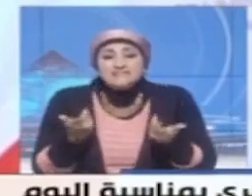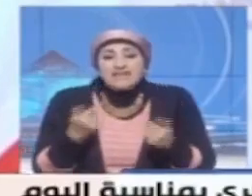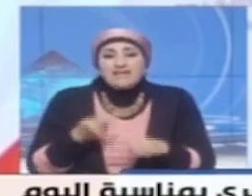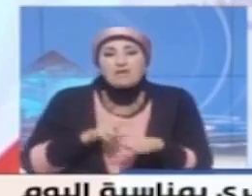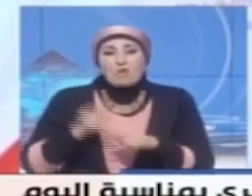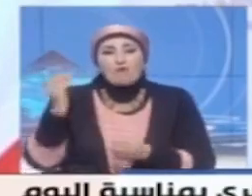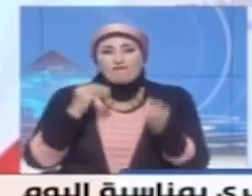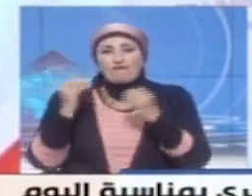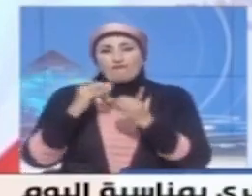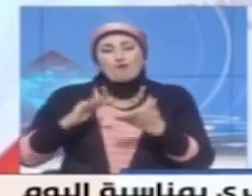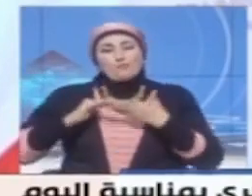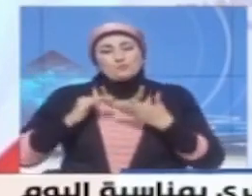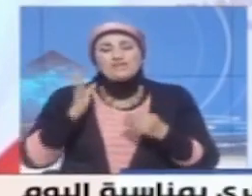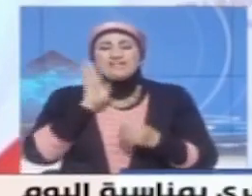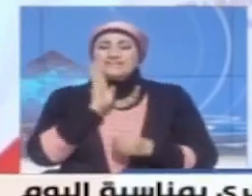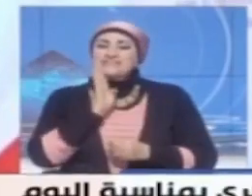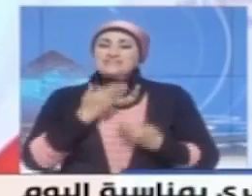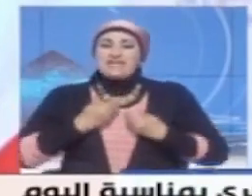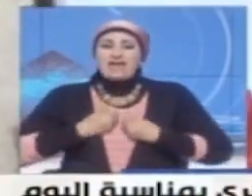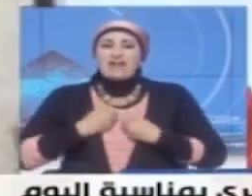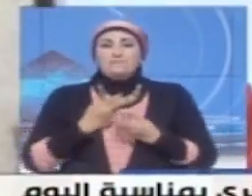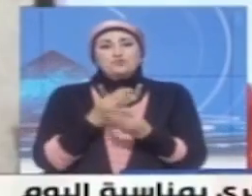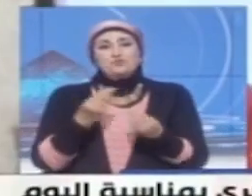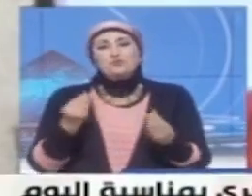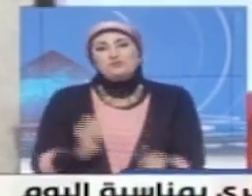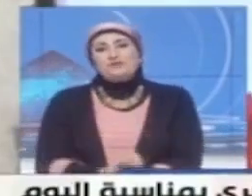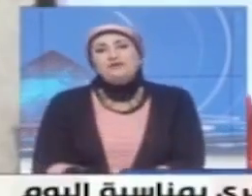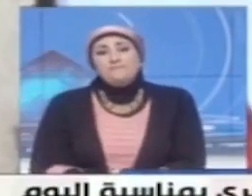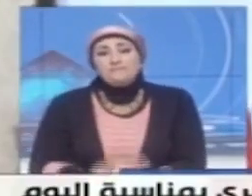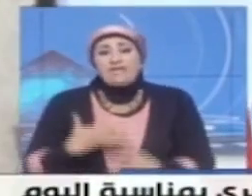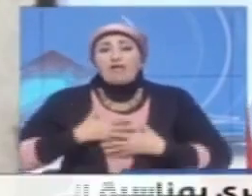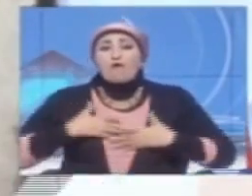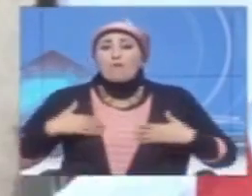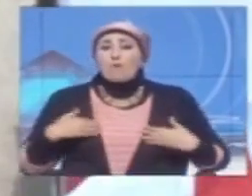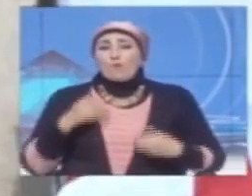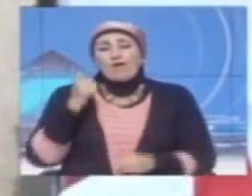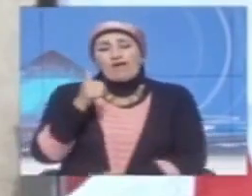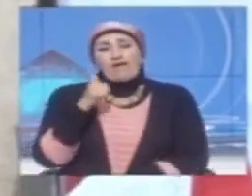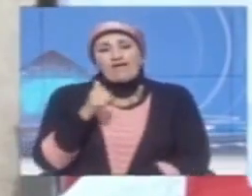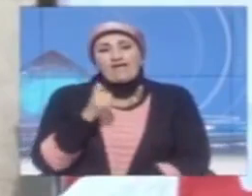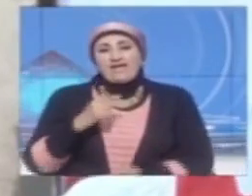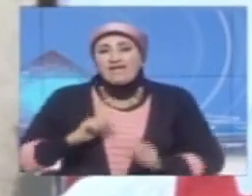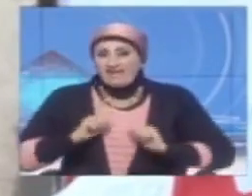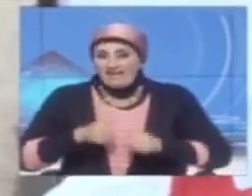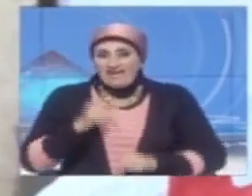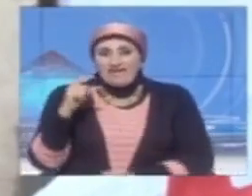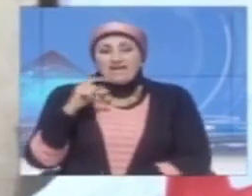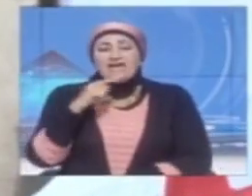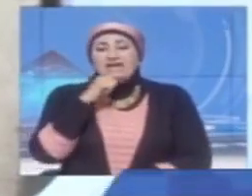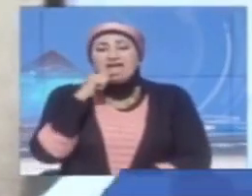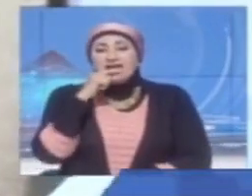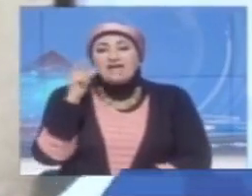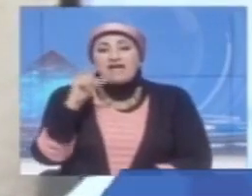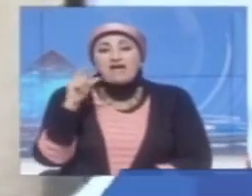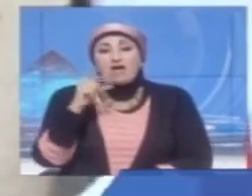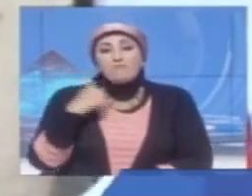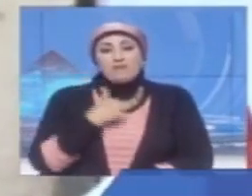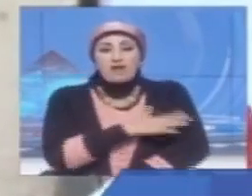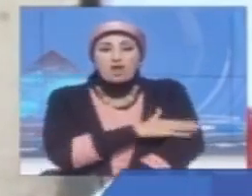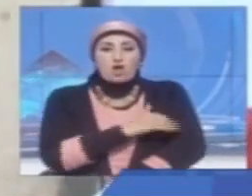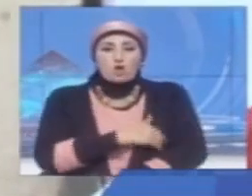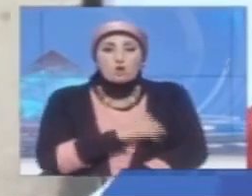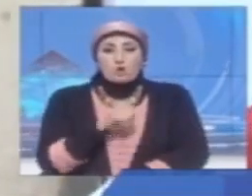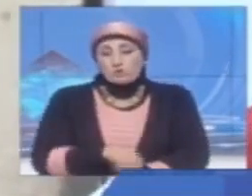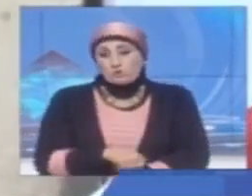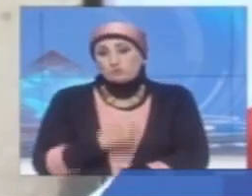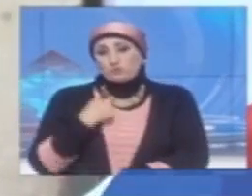لي كتير بصراحة، وتعلمت حاجات كتير في الهلال. أنا بسعد بأي حاجة بشارك بيها في الهلال، أنا عضو فريق تدخل